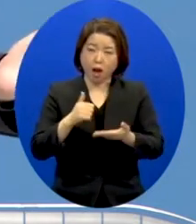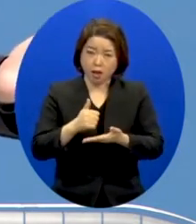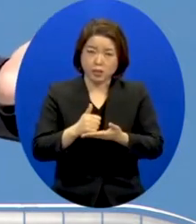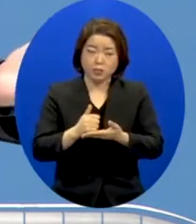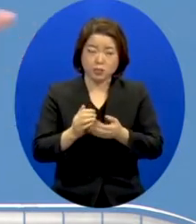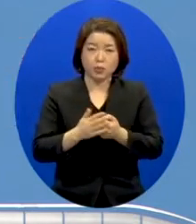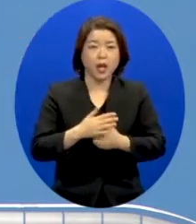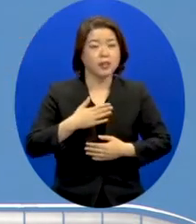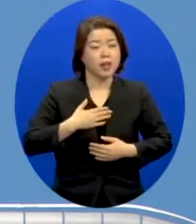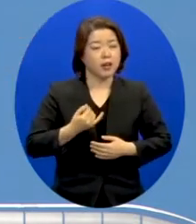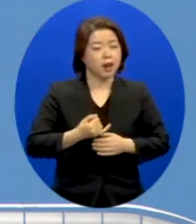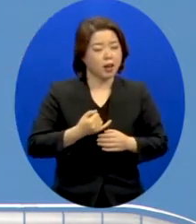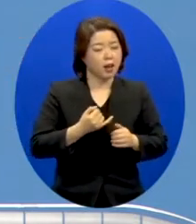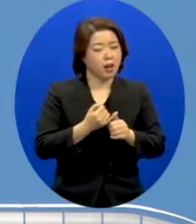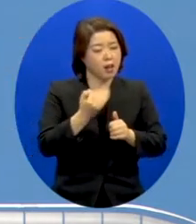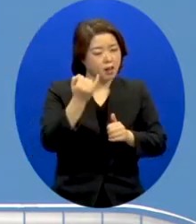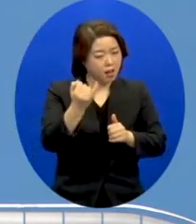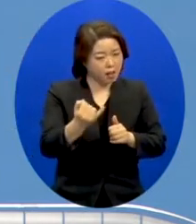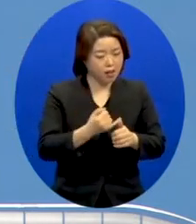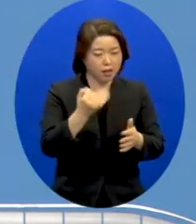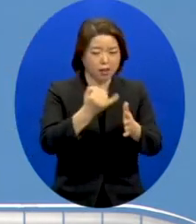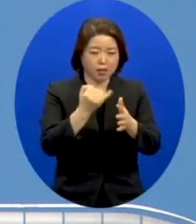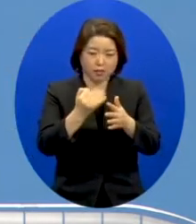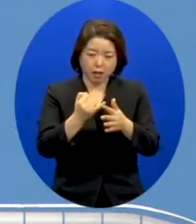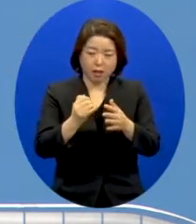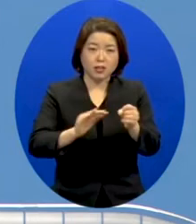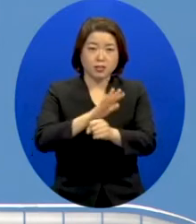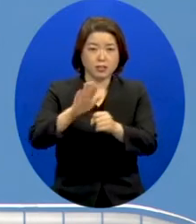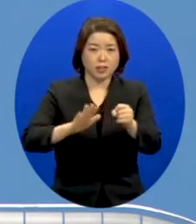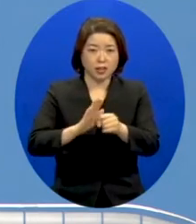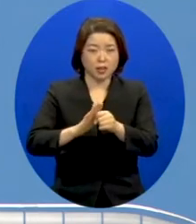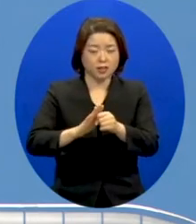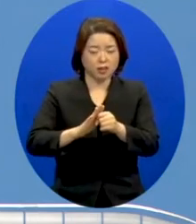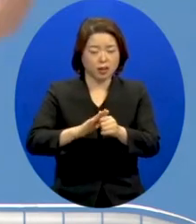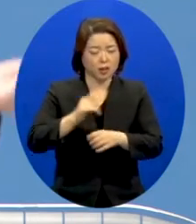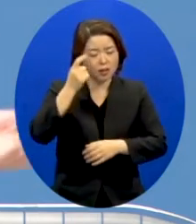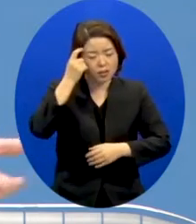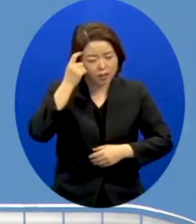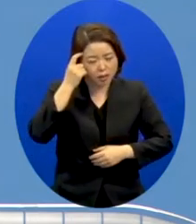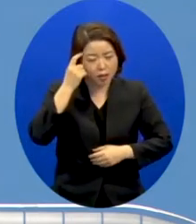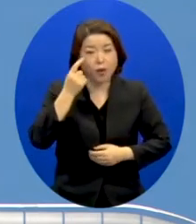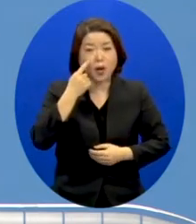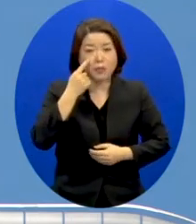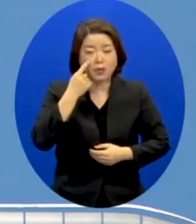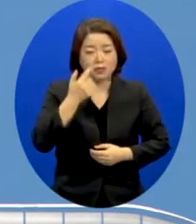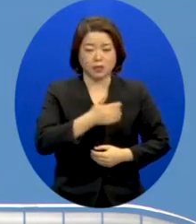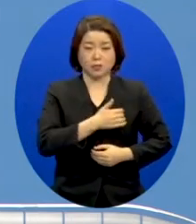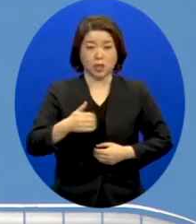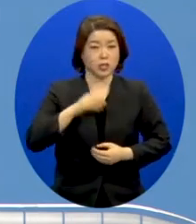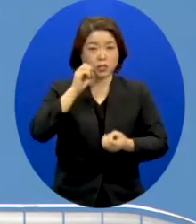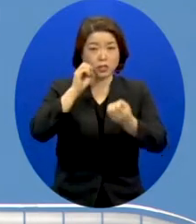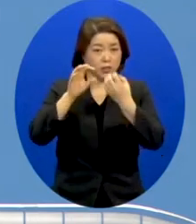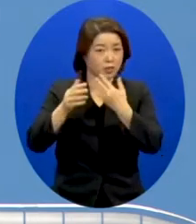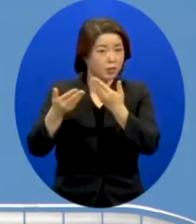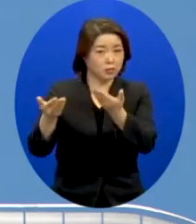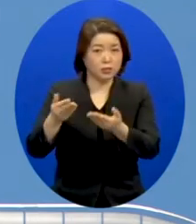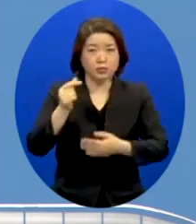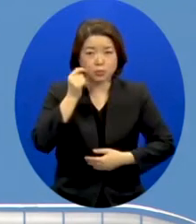딸을 사랑하는 것처럼 사랑할 수 사랑하고 있나 생각해 보았더니 자신있게 대답을 못 하겠더라구요